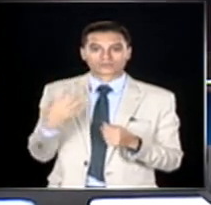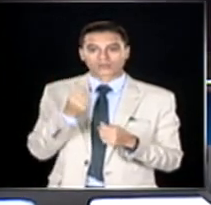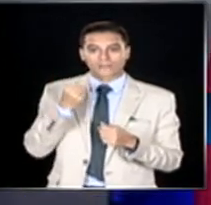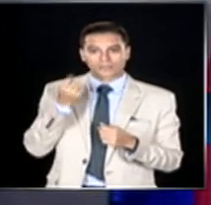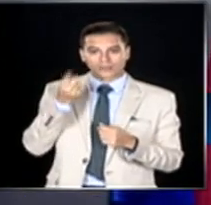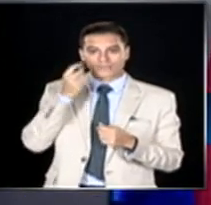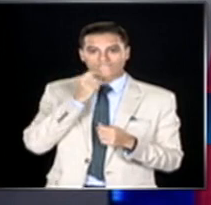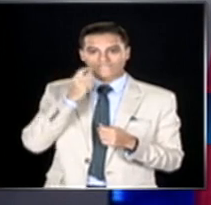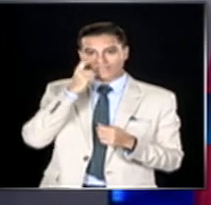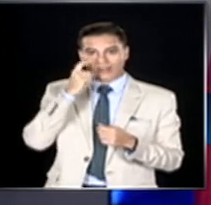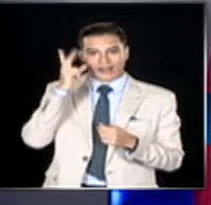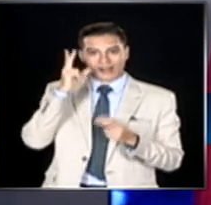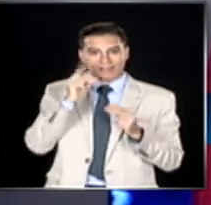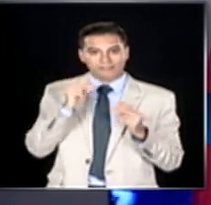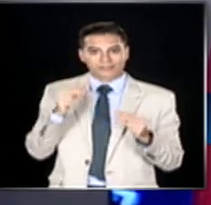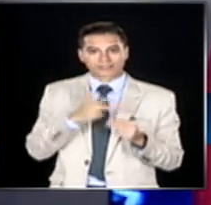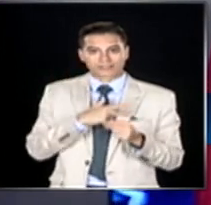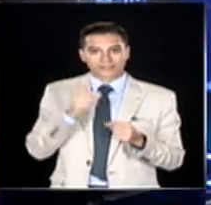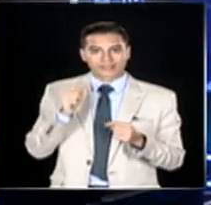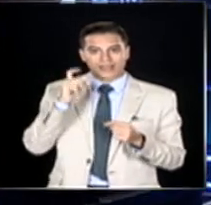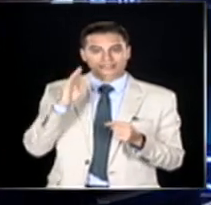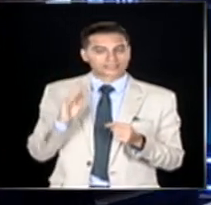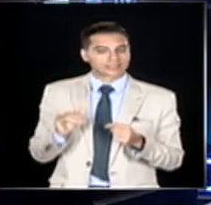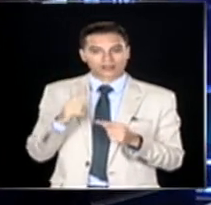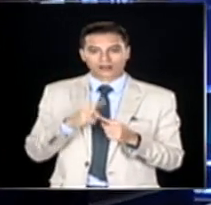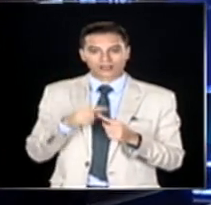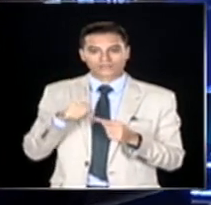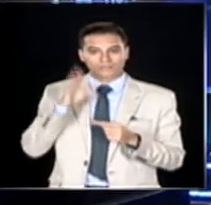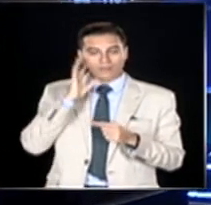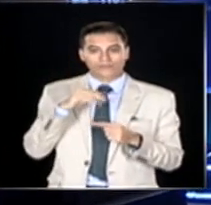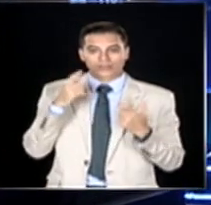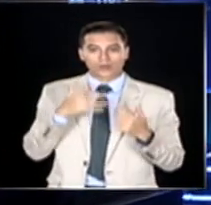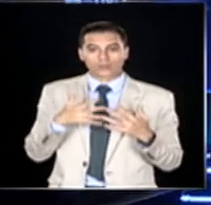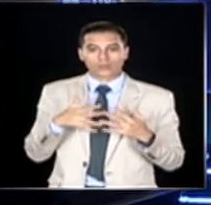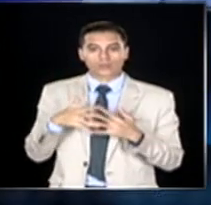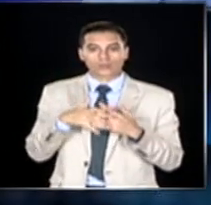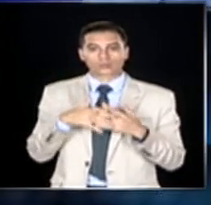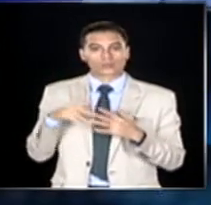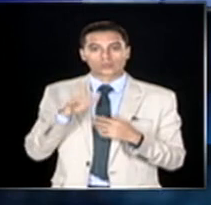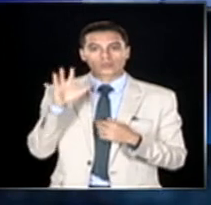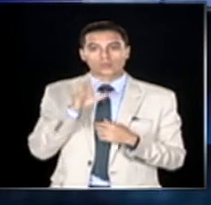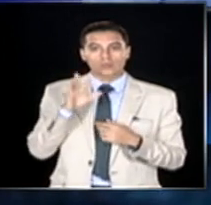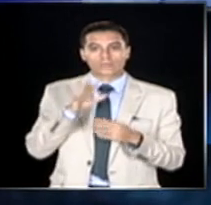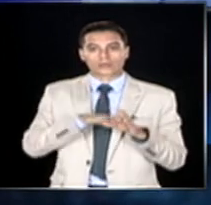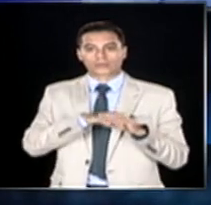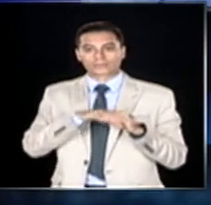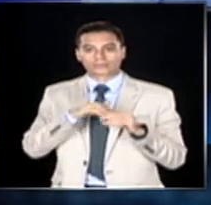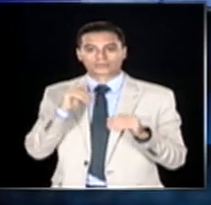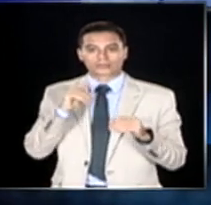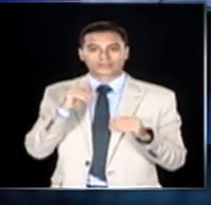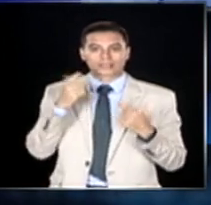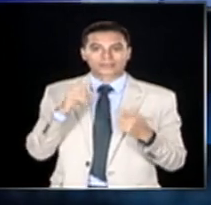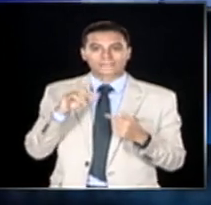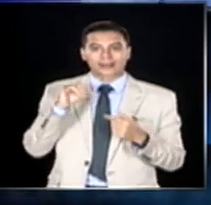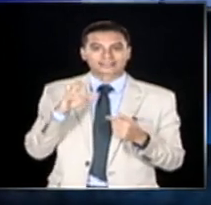الفنانة اللبنانية، فمن هي؟ نانسي. غلط. عن أي دولة أوروبية استقلت ماليزيا عام 1957؟ فرنسا.